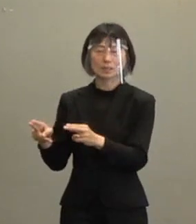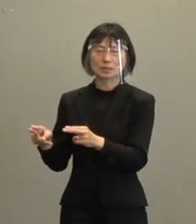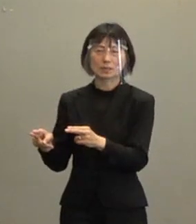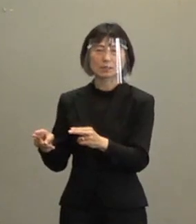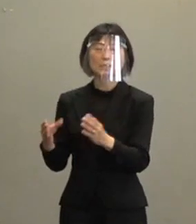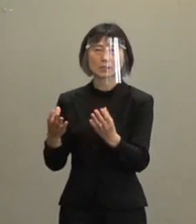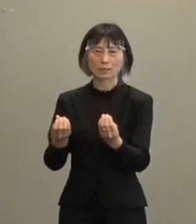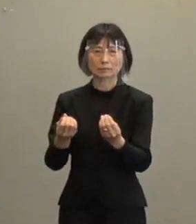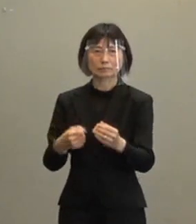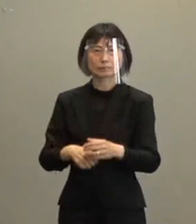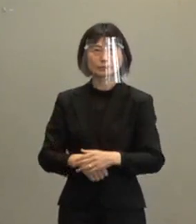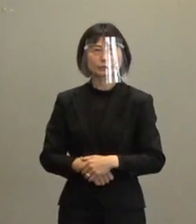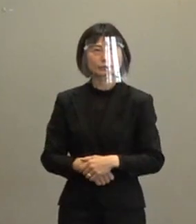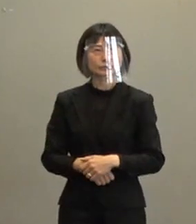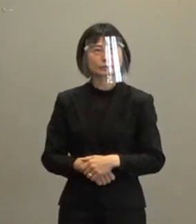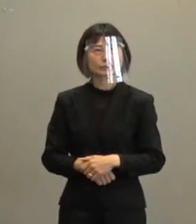ですね。